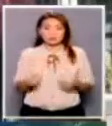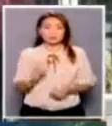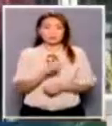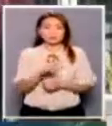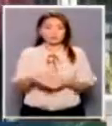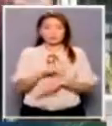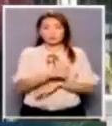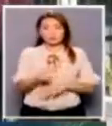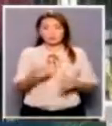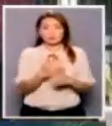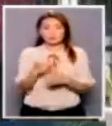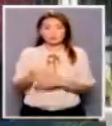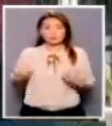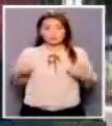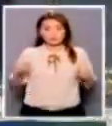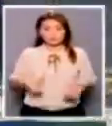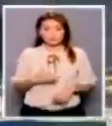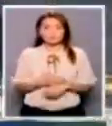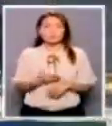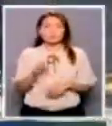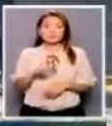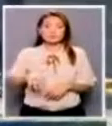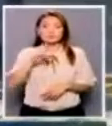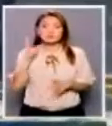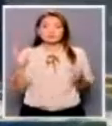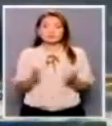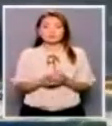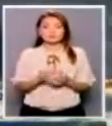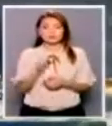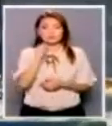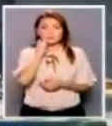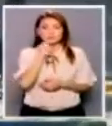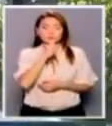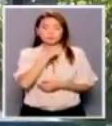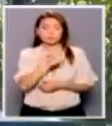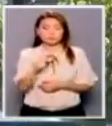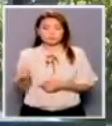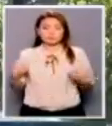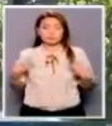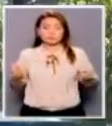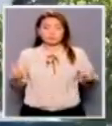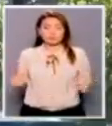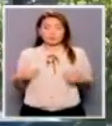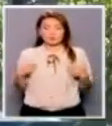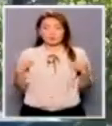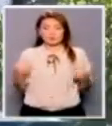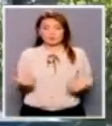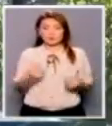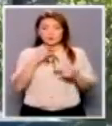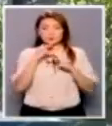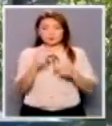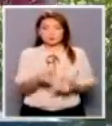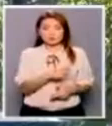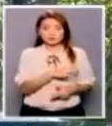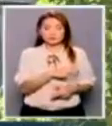қайырымды жандар келіп, көмектерін аямауда. Осы орайда атыраулық еріктілерді ақжаулықтылар мен ақсақалдылардың денсаулықтарын сұрап, көңілдерін көтеріп